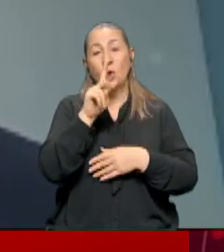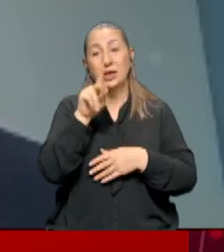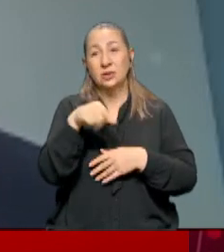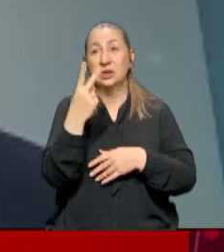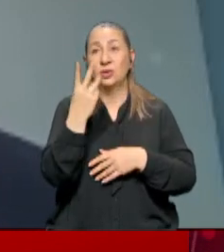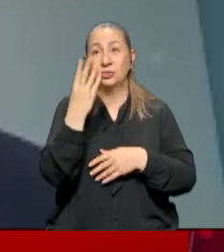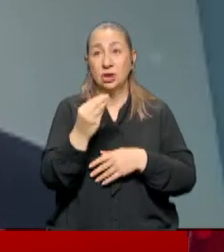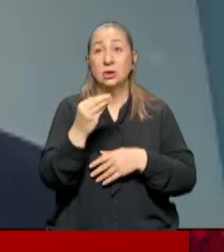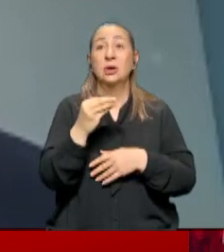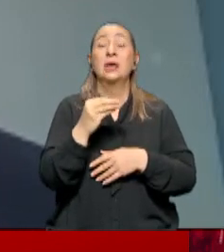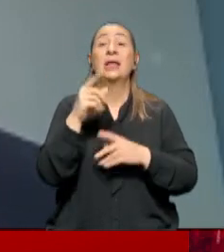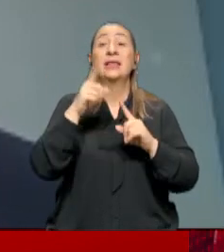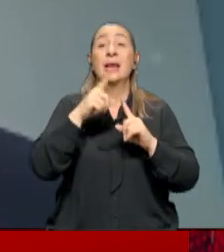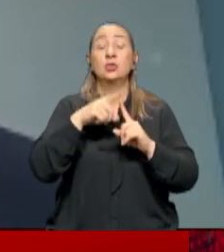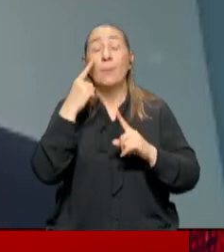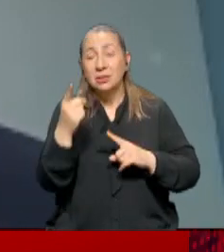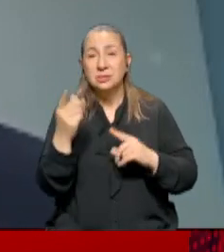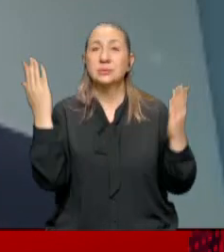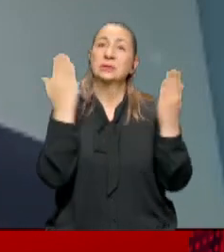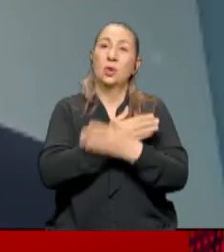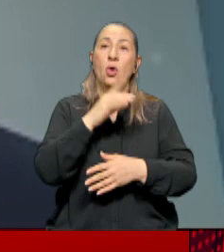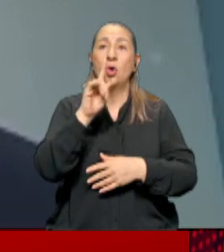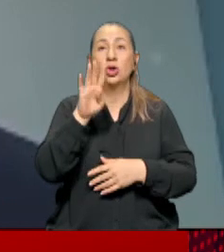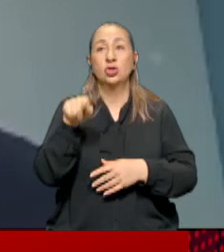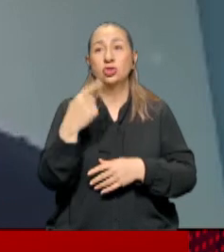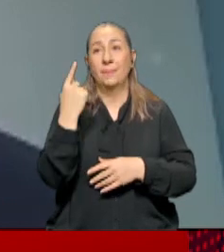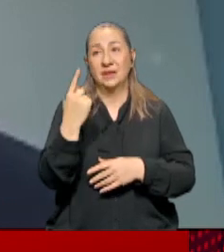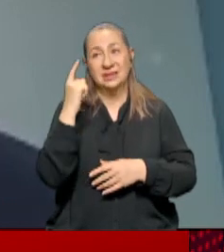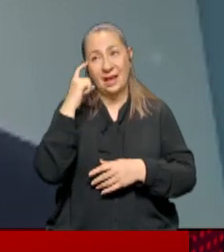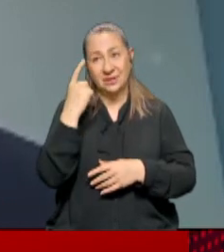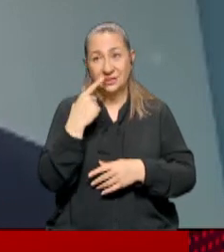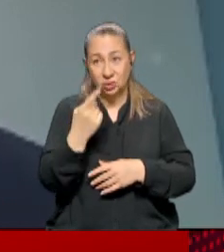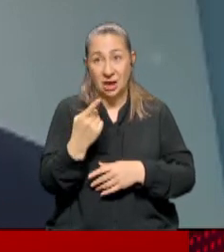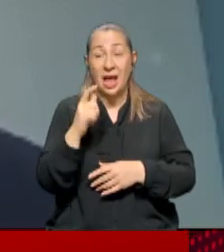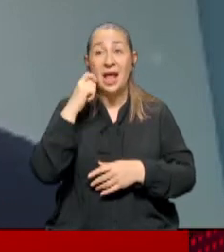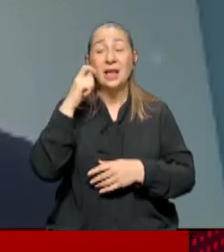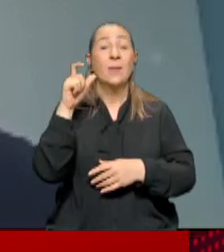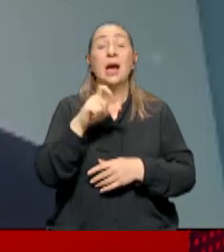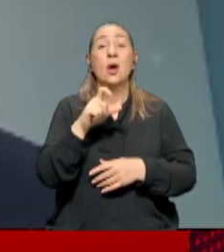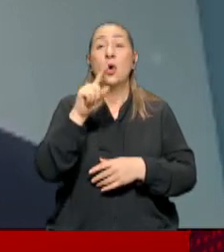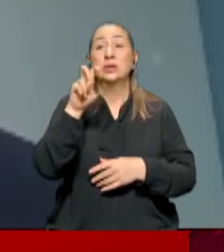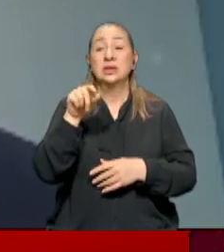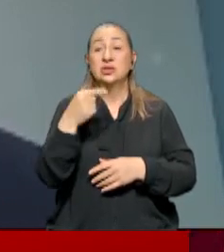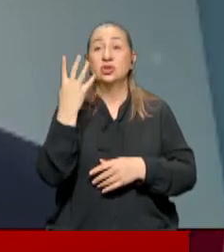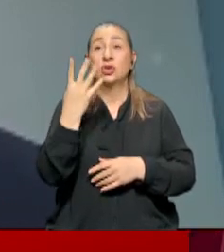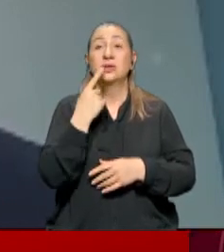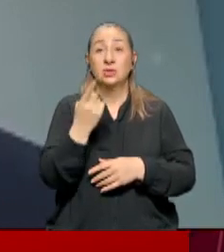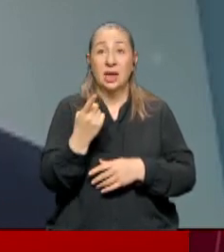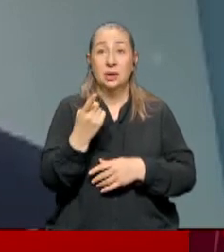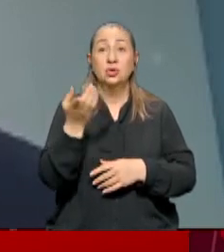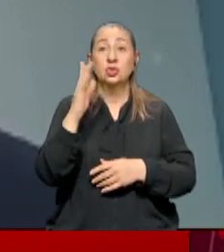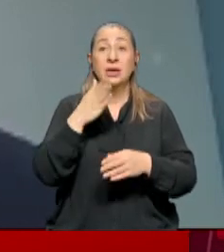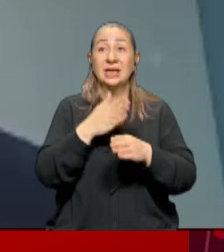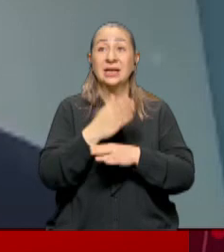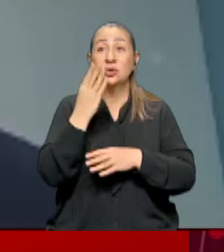12.2 olacaktır sonu itibariyle Temmuz'da yanıldık 14.1 yeni tahminimiz demişler Ekim ayında 18.4 demişler